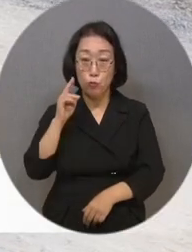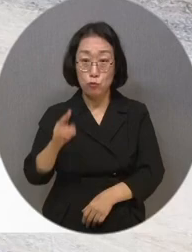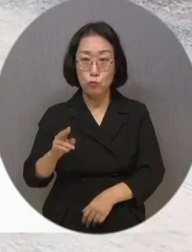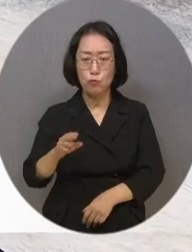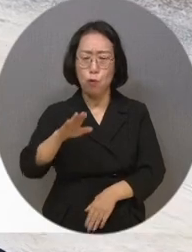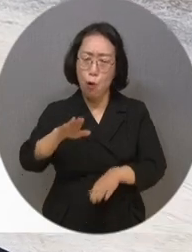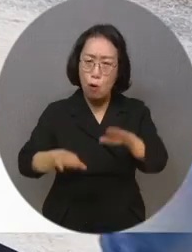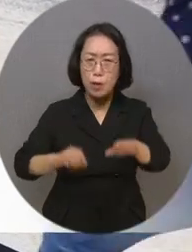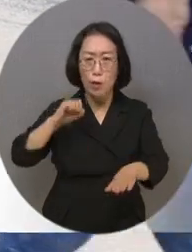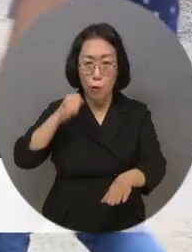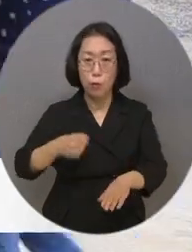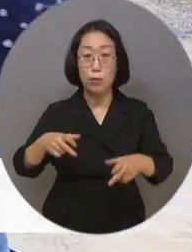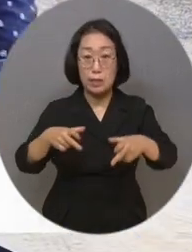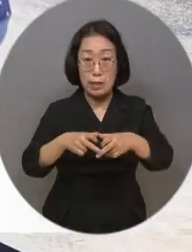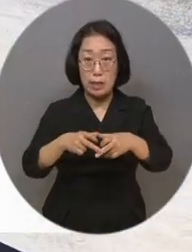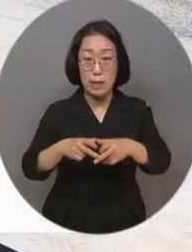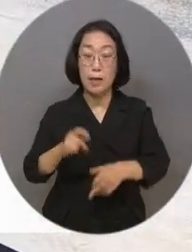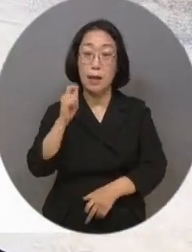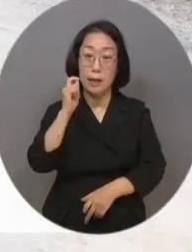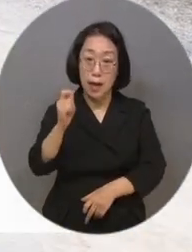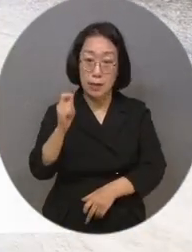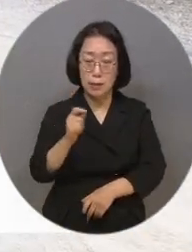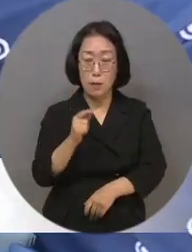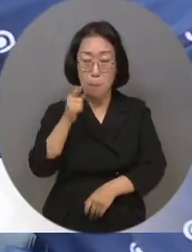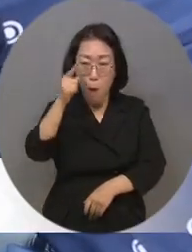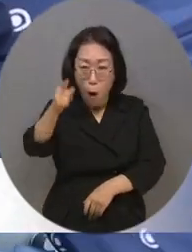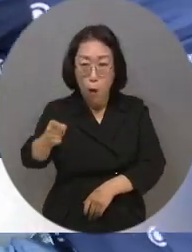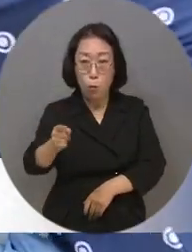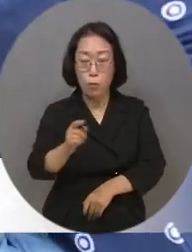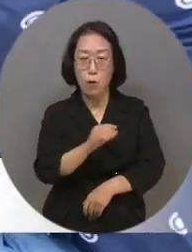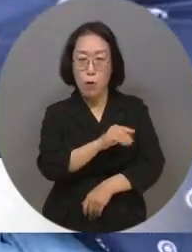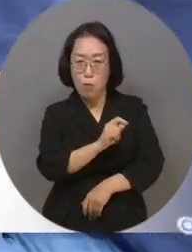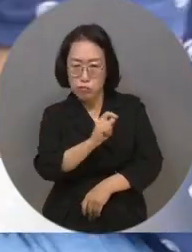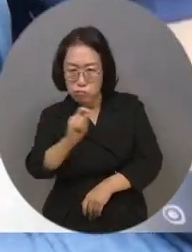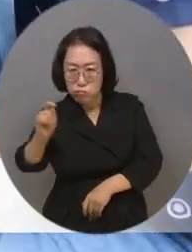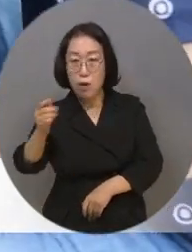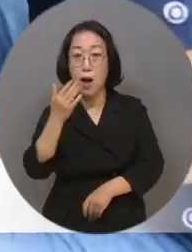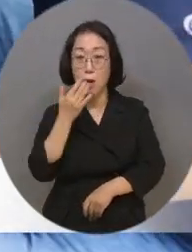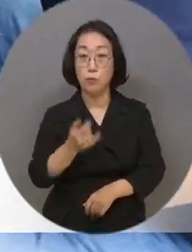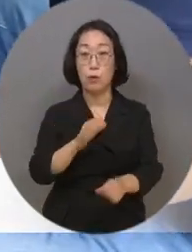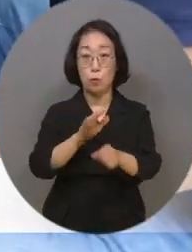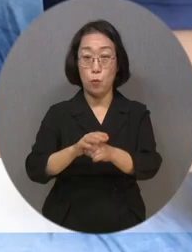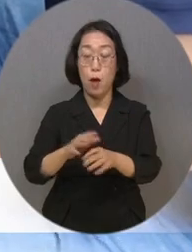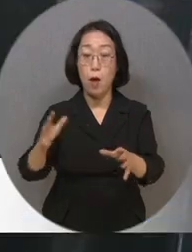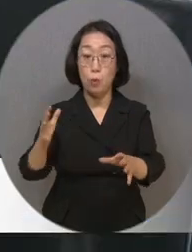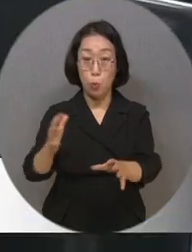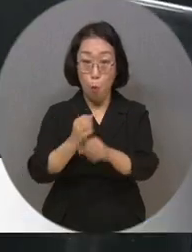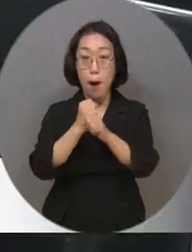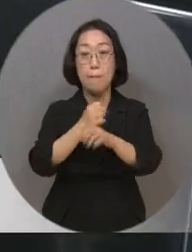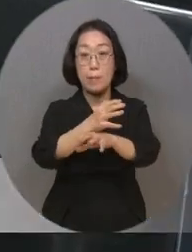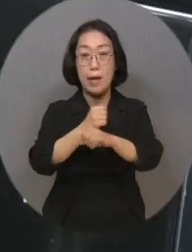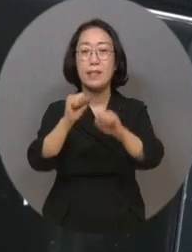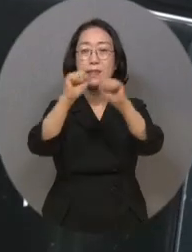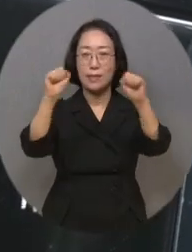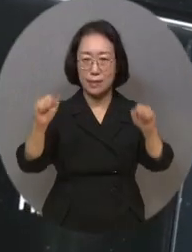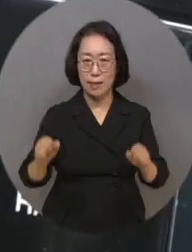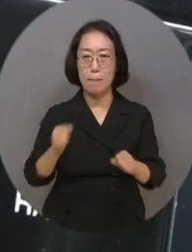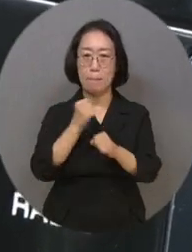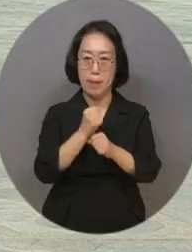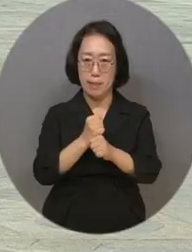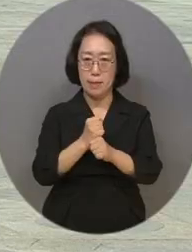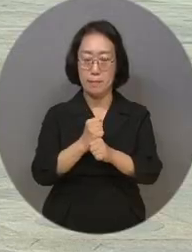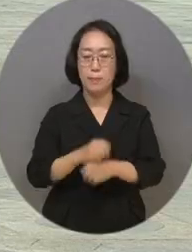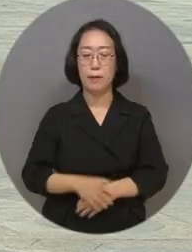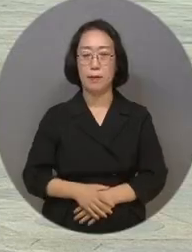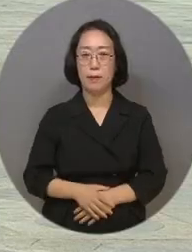보행장애인이 장애인 코팅시 광역관 이동을 원스톱으로 이용할 수 있도록 통합 예약 시스템 구축에 나섭니다